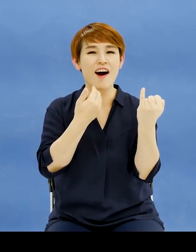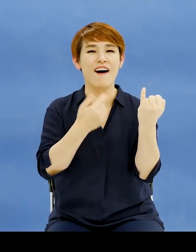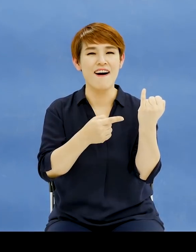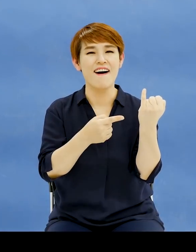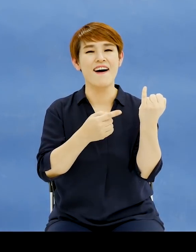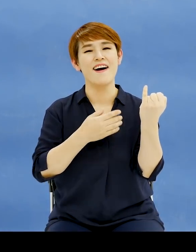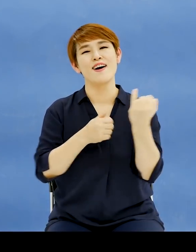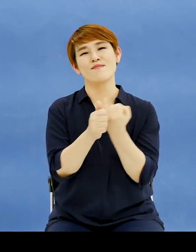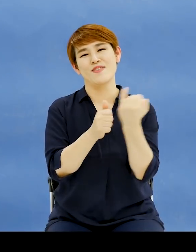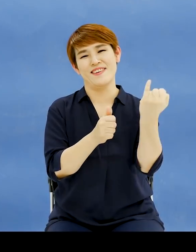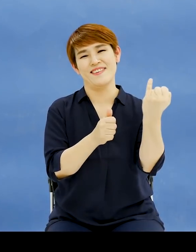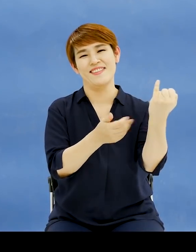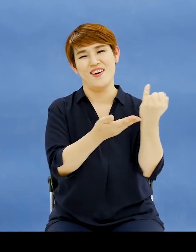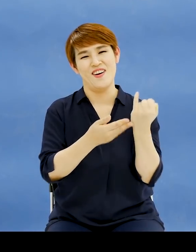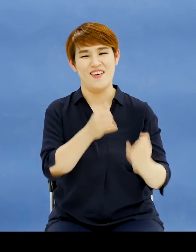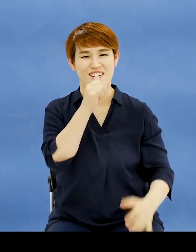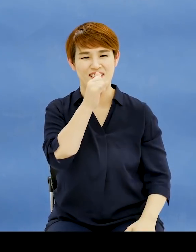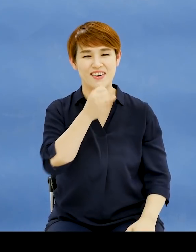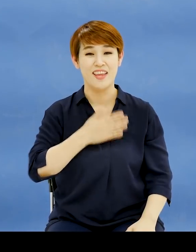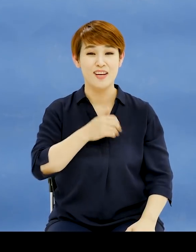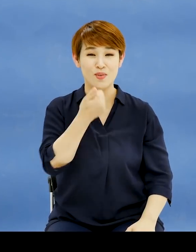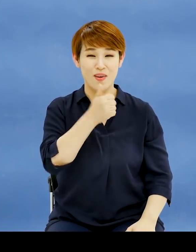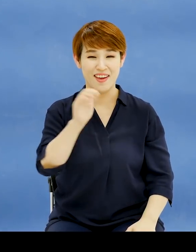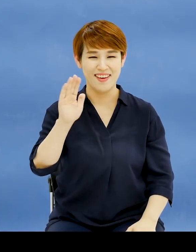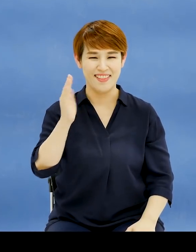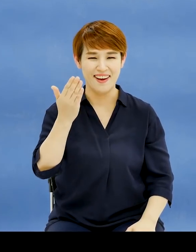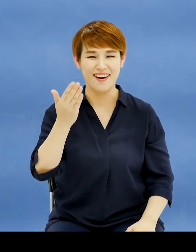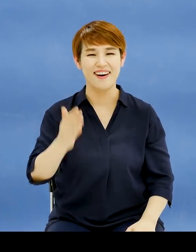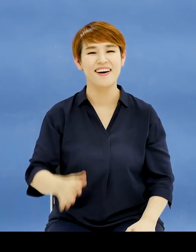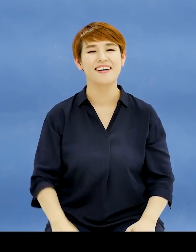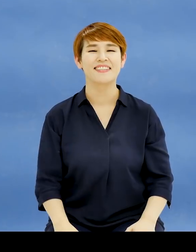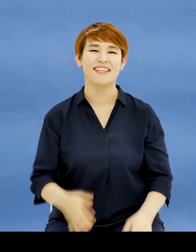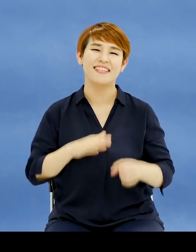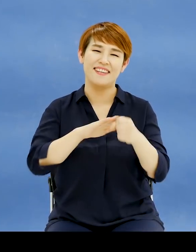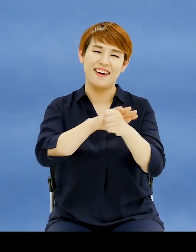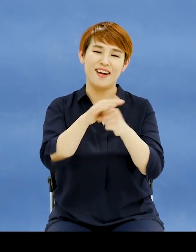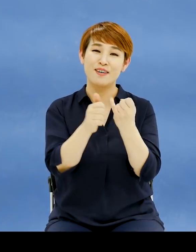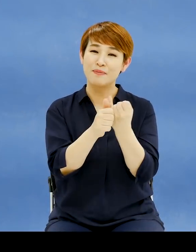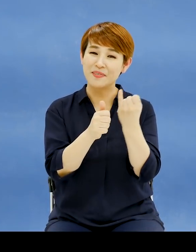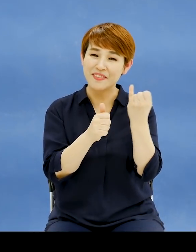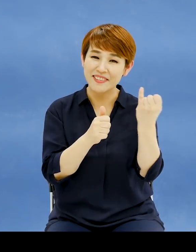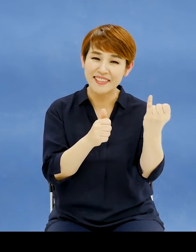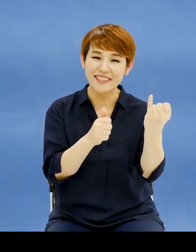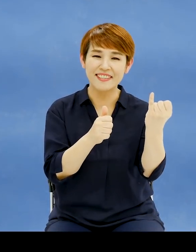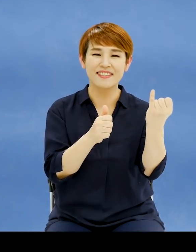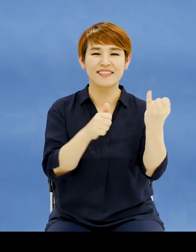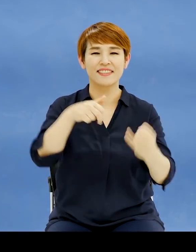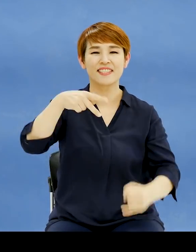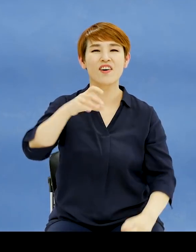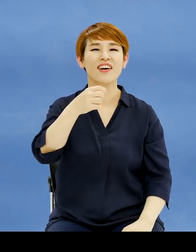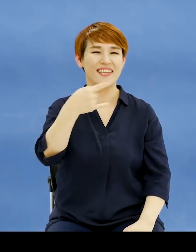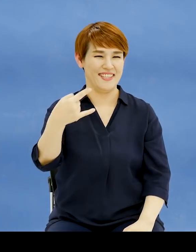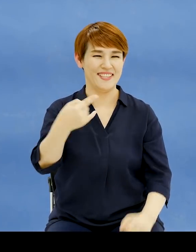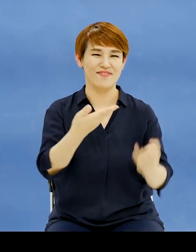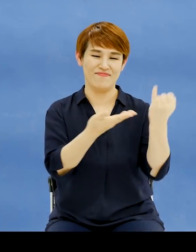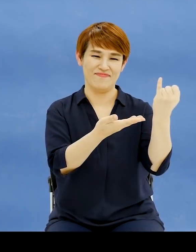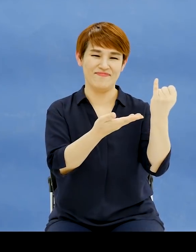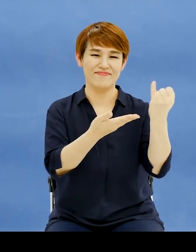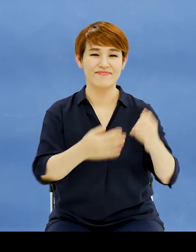새롭게 하소서, and that's because the next guest is none other than my lovely wife, Sanghi Brenner